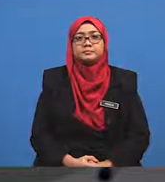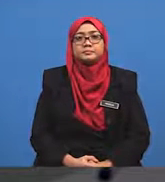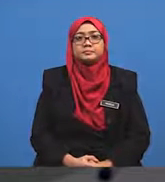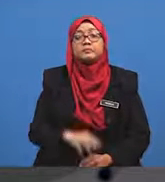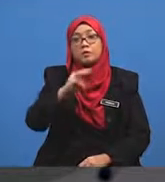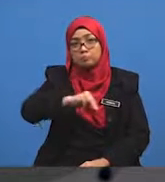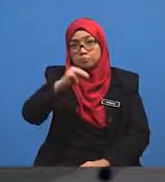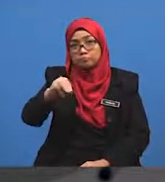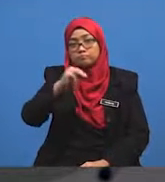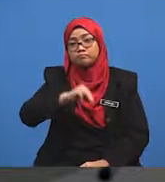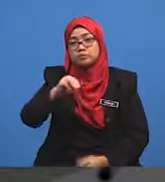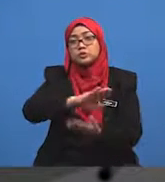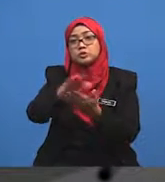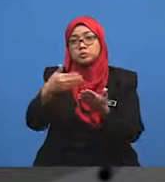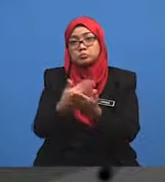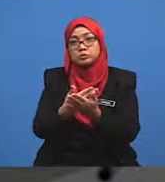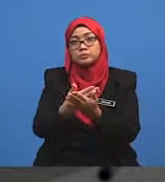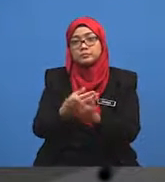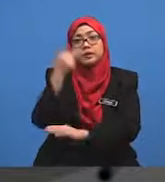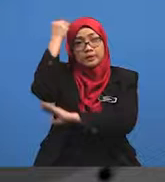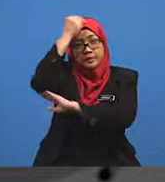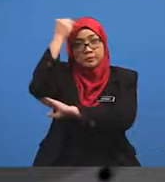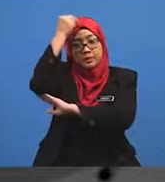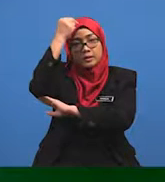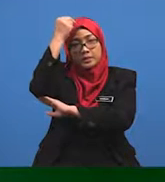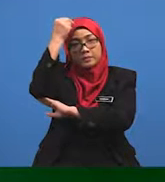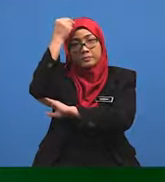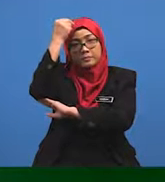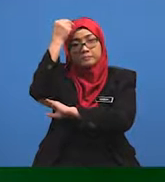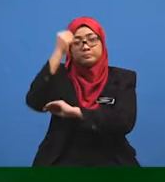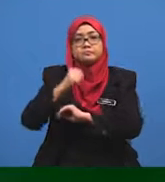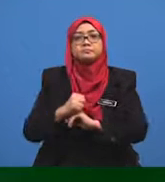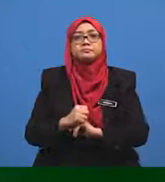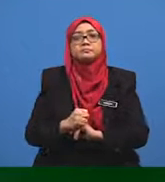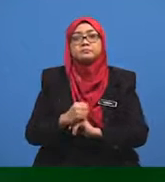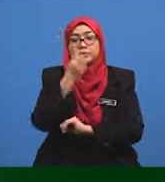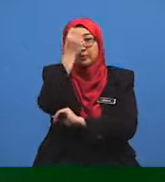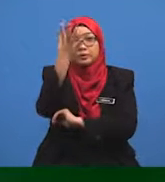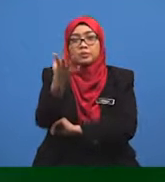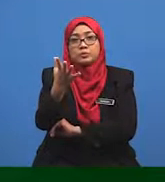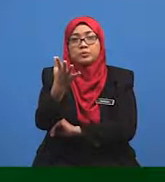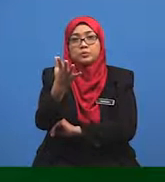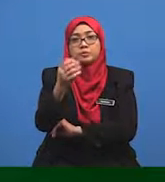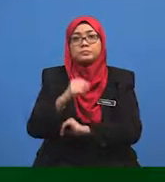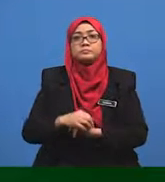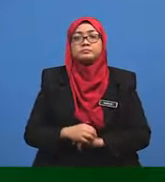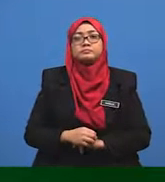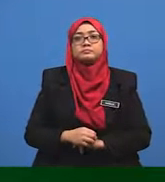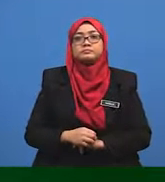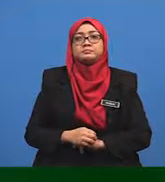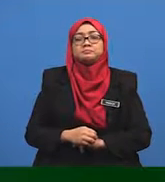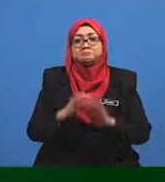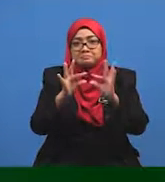sekalian, Rasulullah sallallahu alaihi wasallam telah bersabda, Ani bin Umar radhiyallahu anhuma